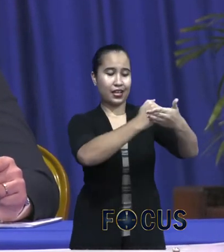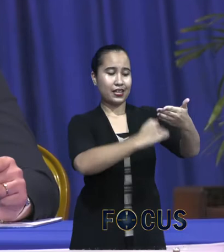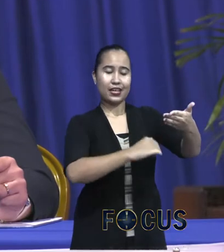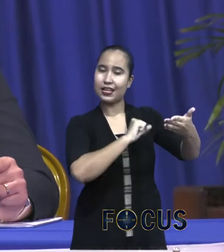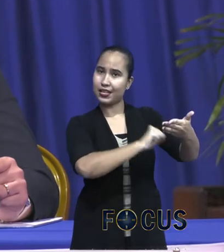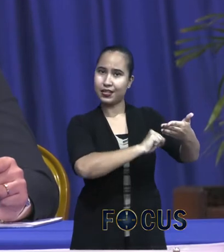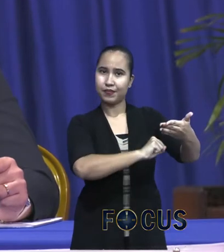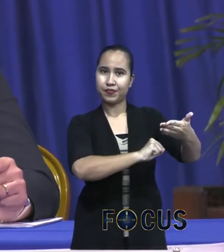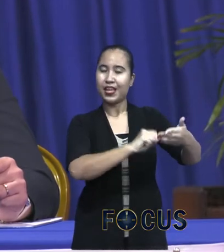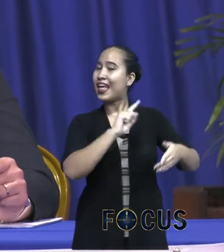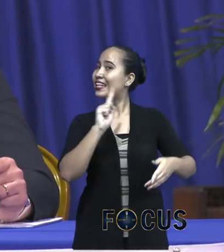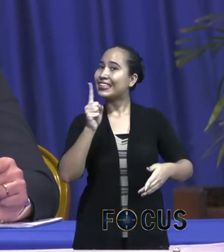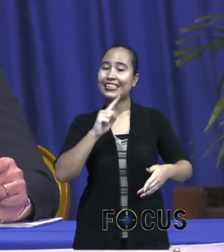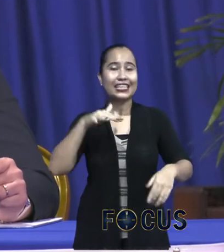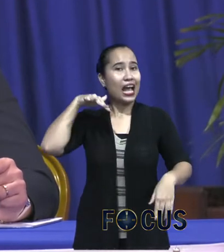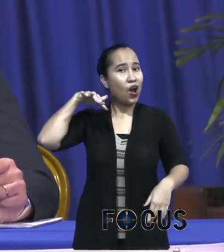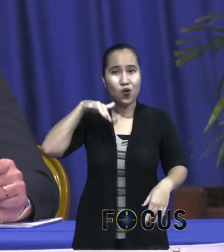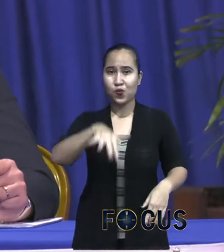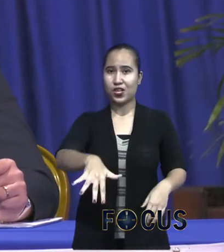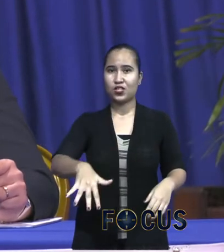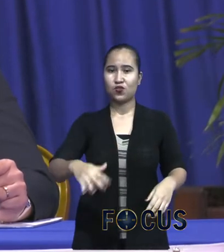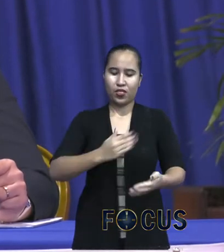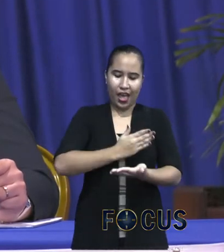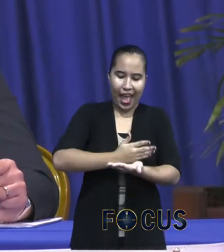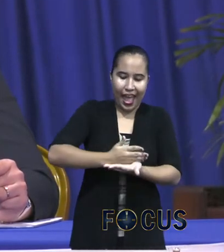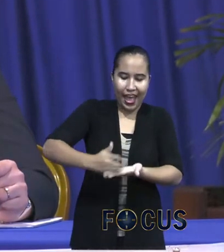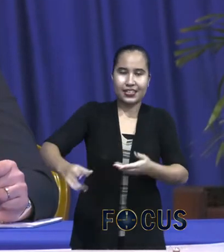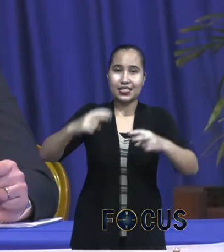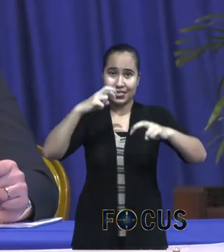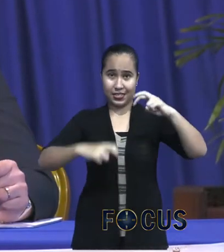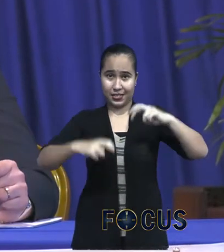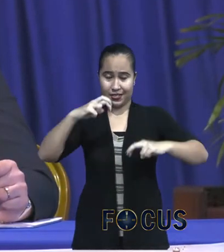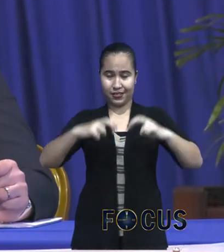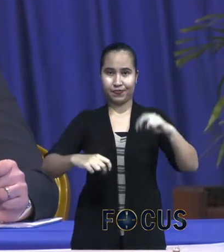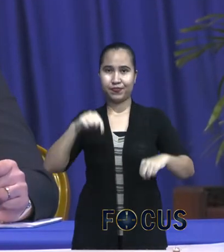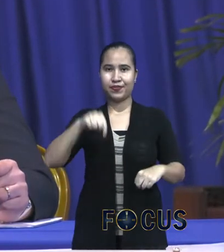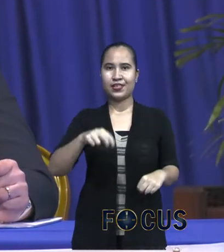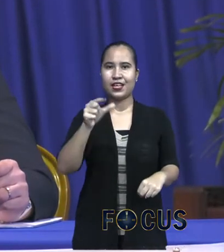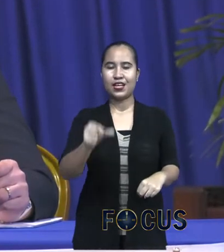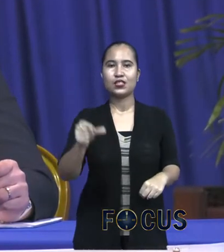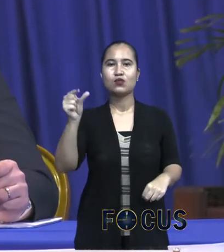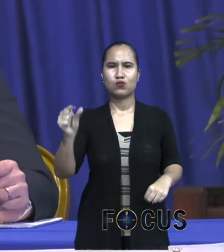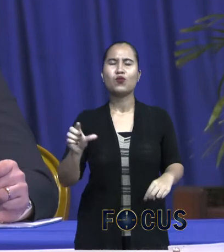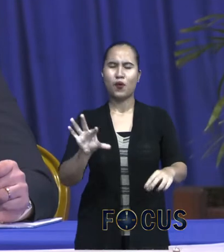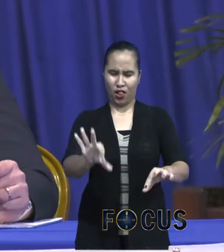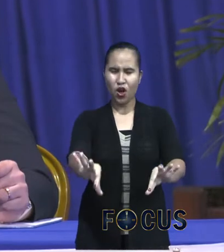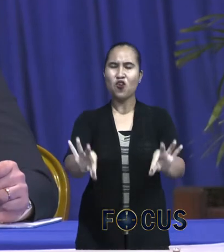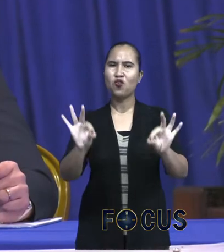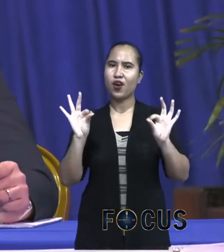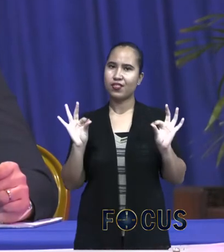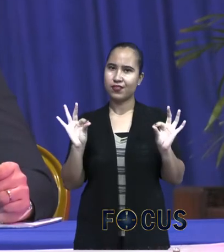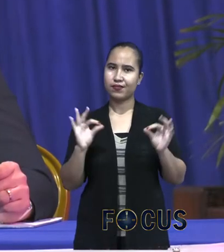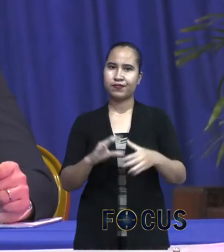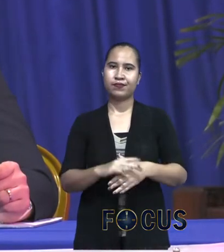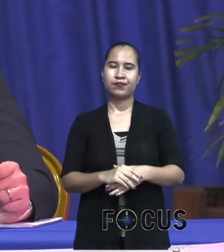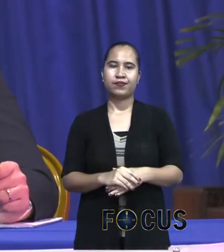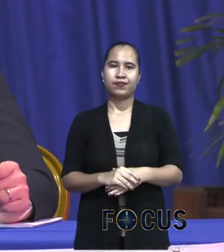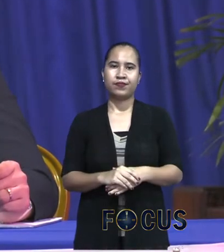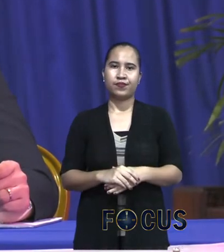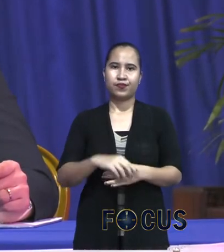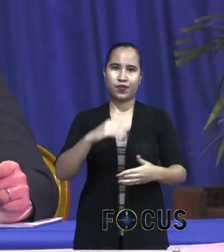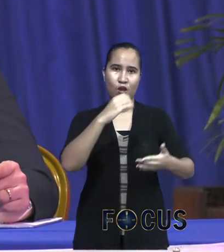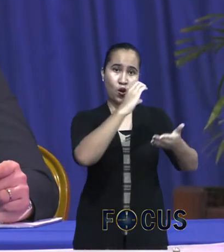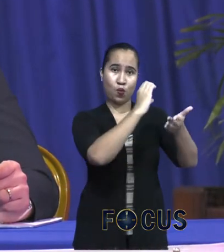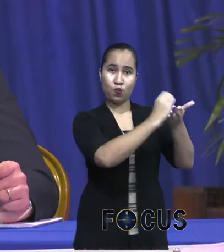aanwezig waren voor de exit screening. Deze personen zijn uiteindelijk wel opgespoord. Het